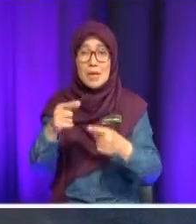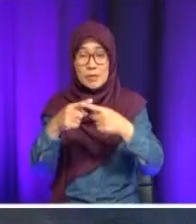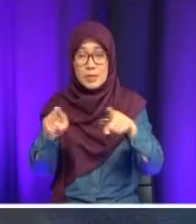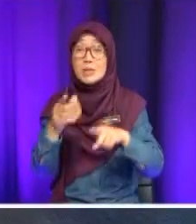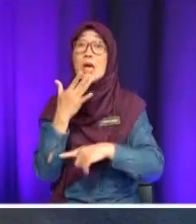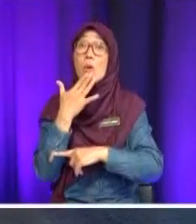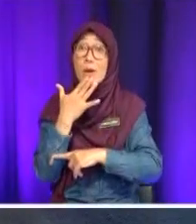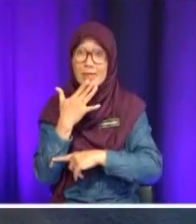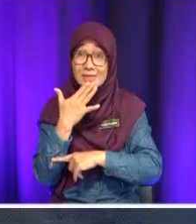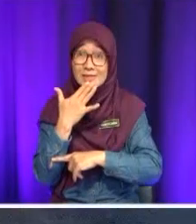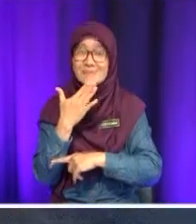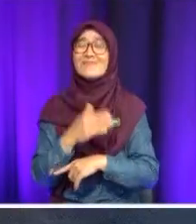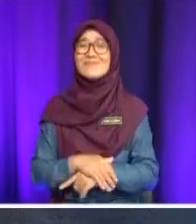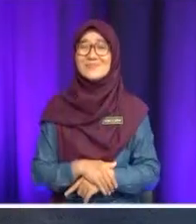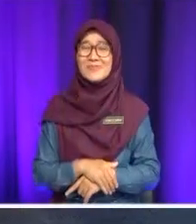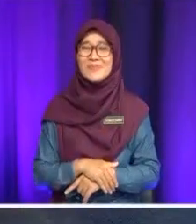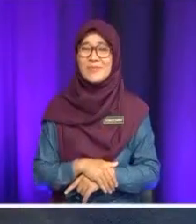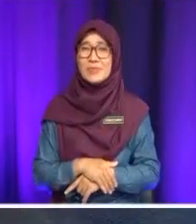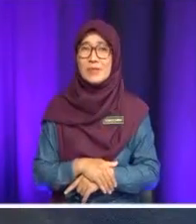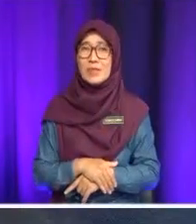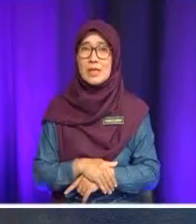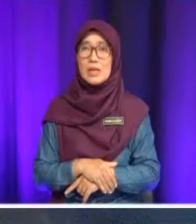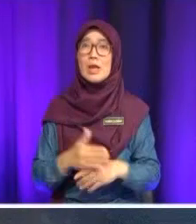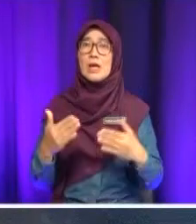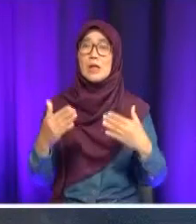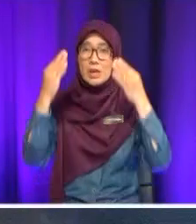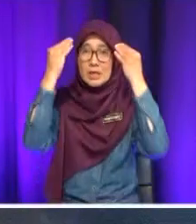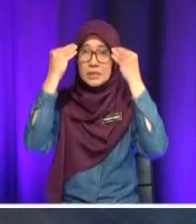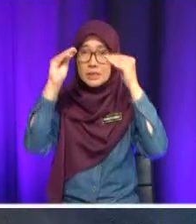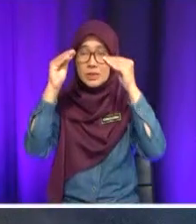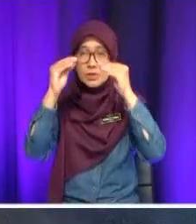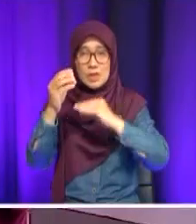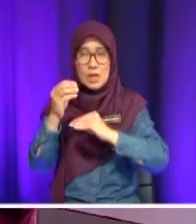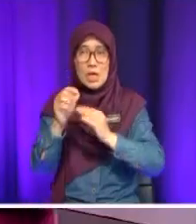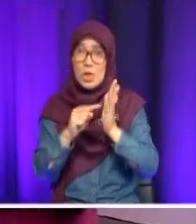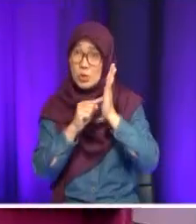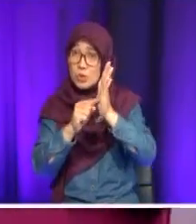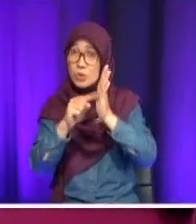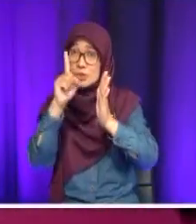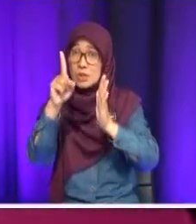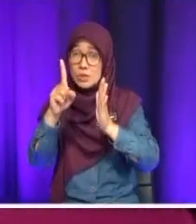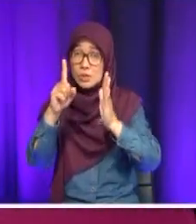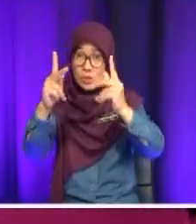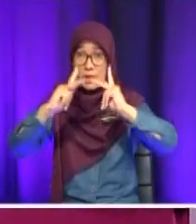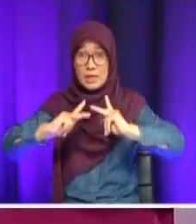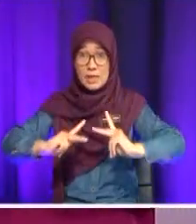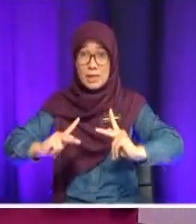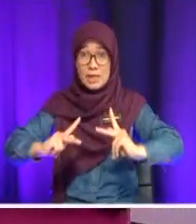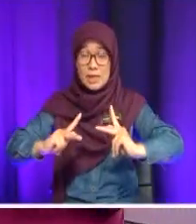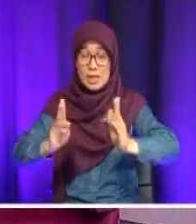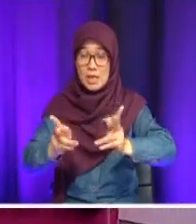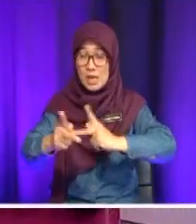Oke jadi perkenalkan satu kaidah kotak Oke Di mana kaidah kota ini kita ada tiga objek